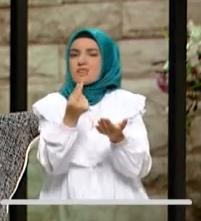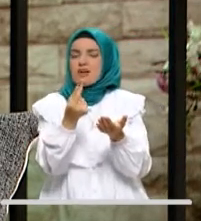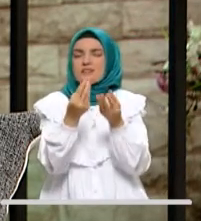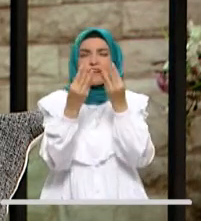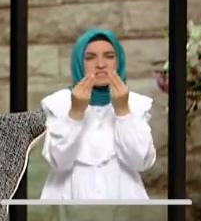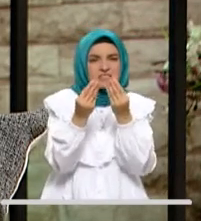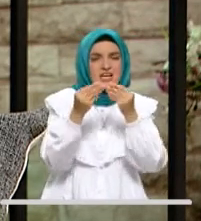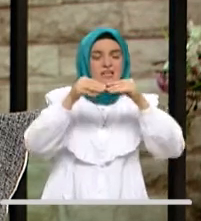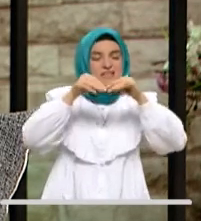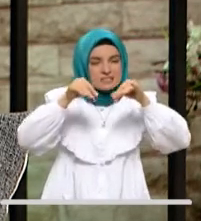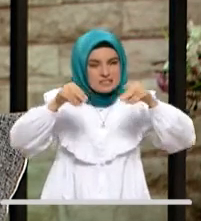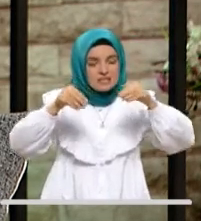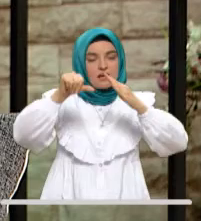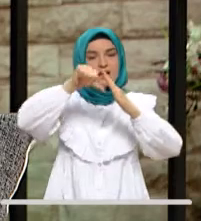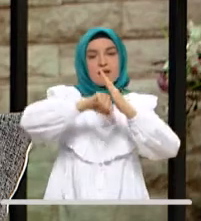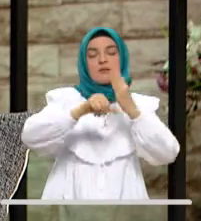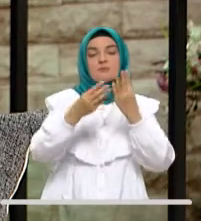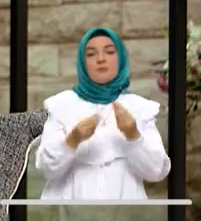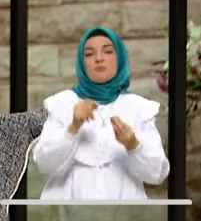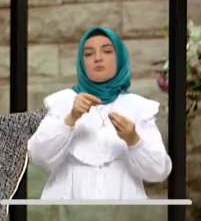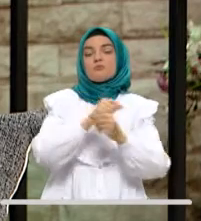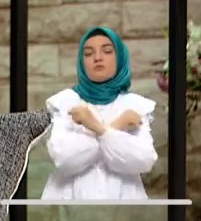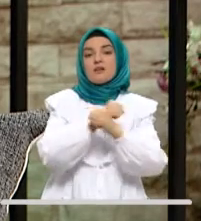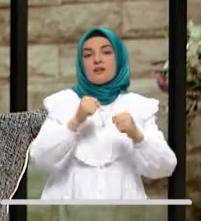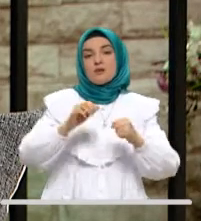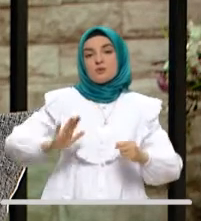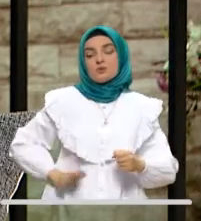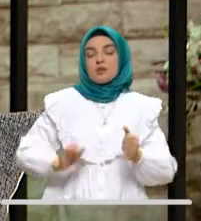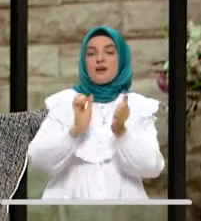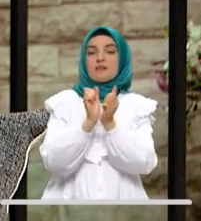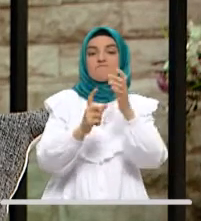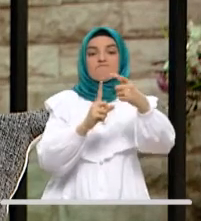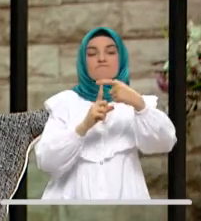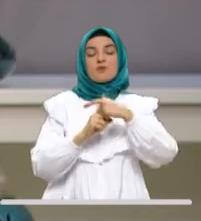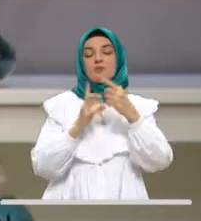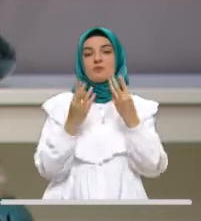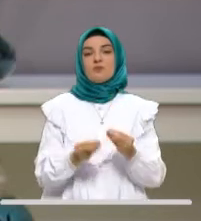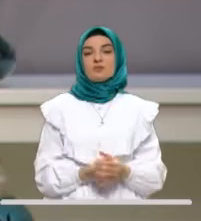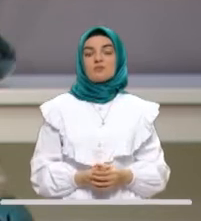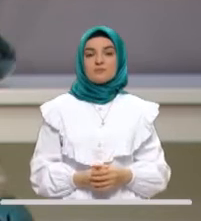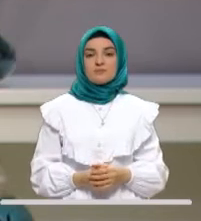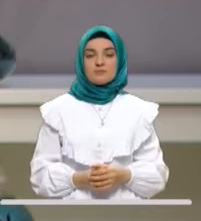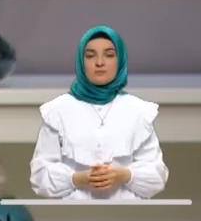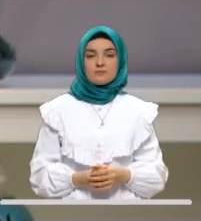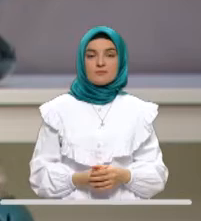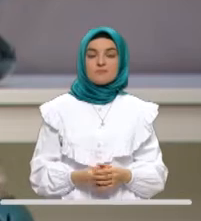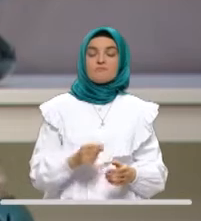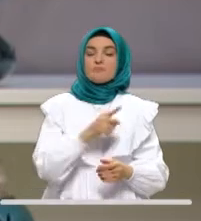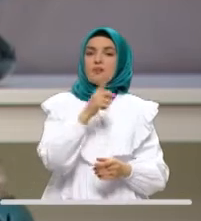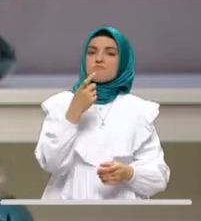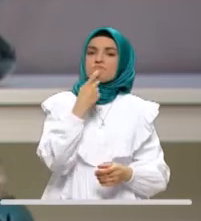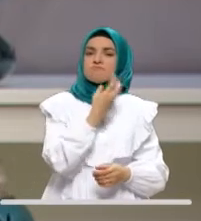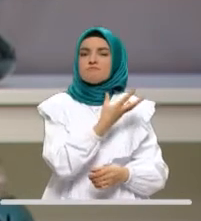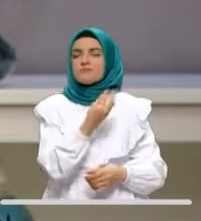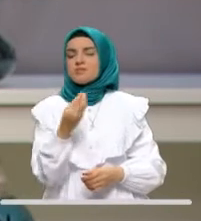sertliği azaltmış olursunuz ve bu zararlardan da çocuklarınızı, ailenizi korumuş olursunuz. Peki. Kudret Hanım, siz yıllardır bu